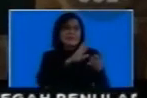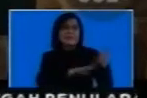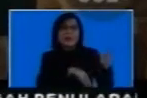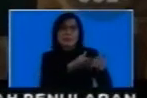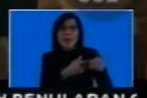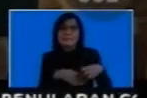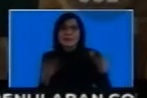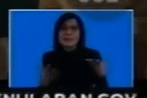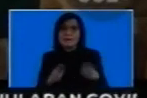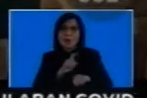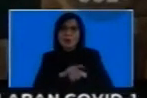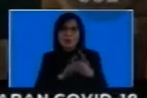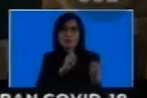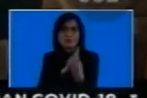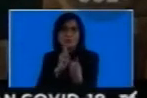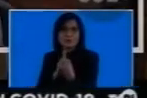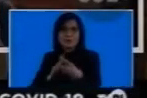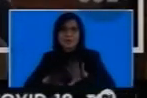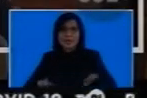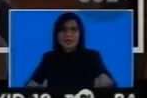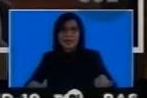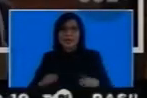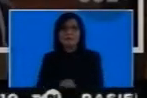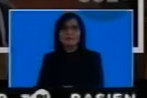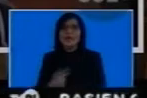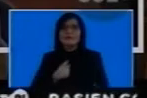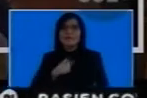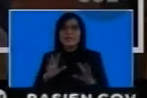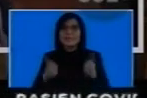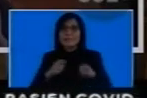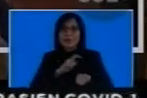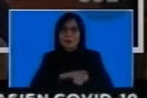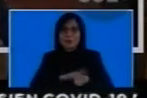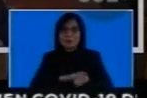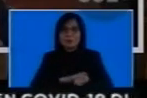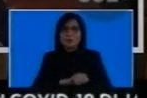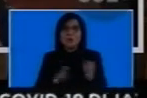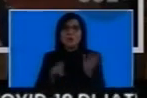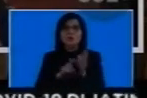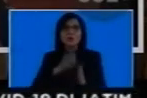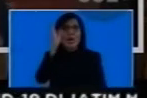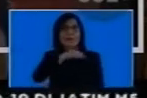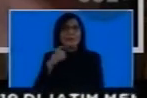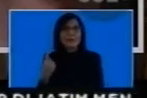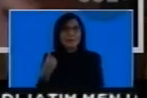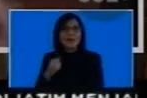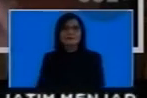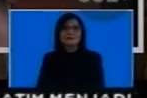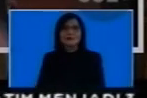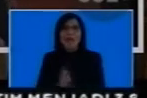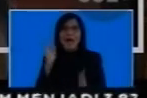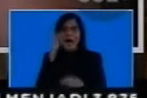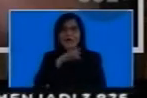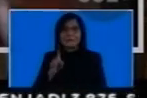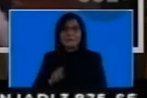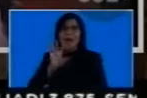bisa bertemu dengan anak-anak itu. Jadi saya siapkan waktu. Misalnya hari pertama itu saya siapkan, dalam waktu hari